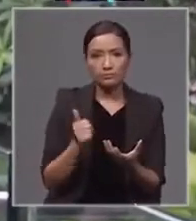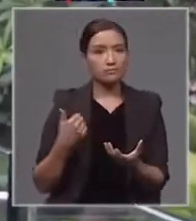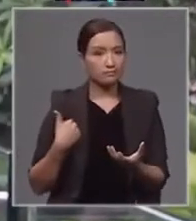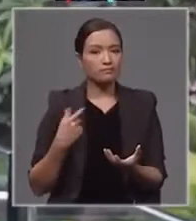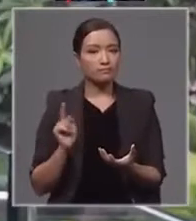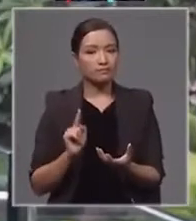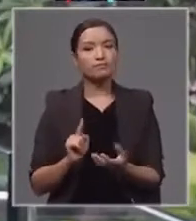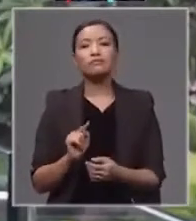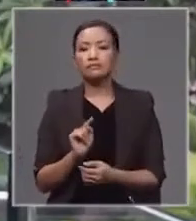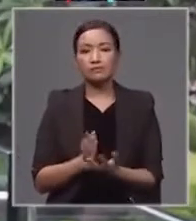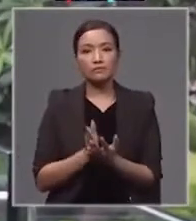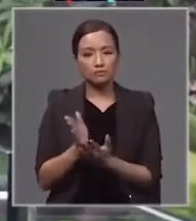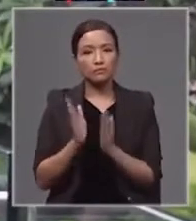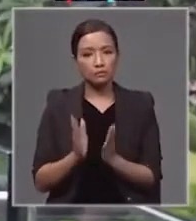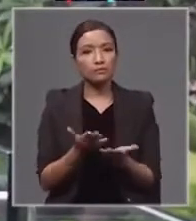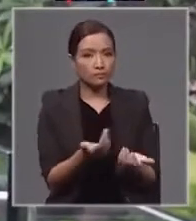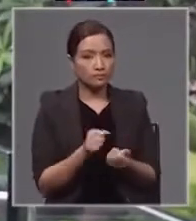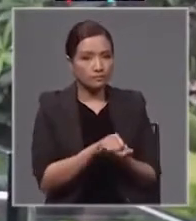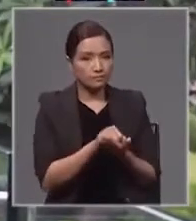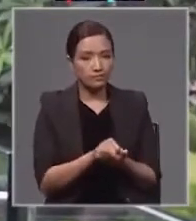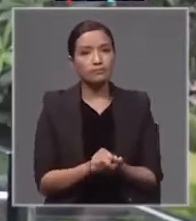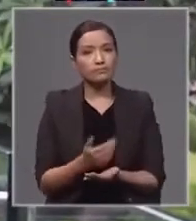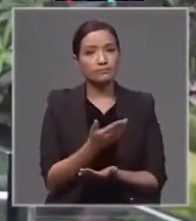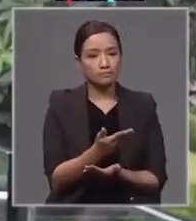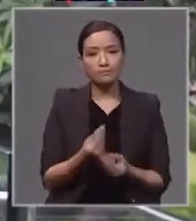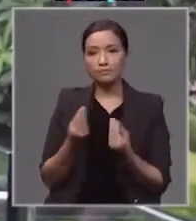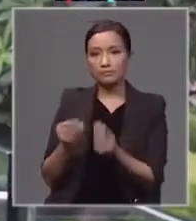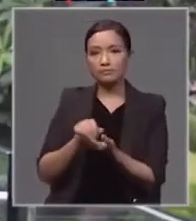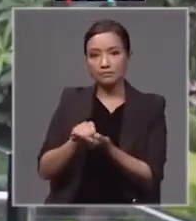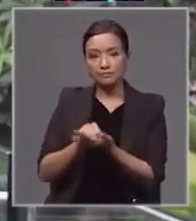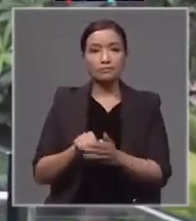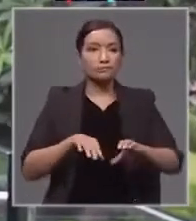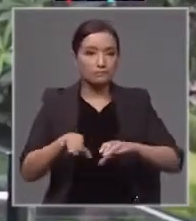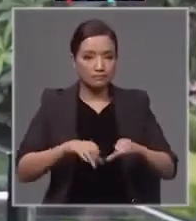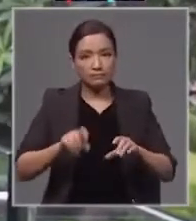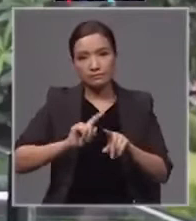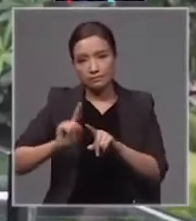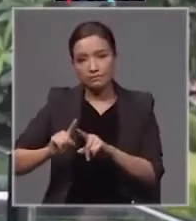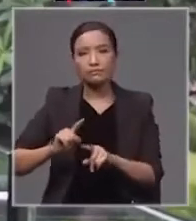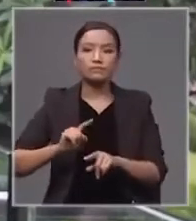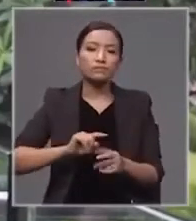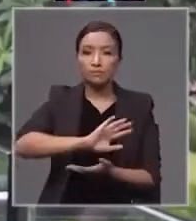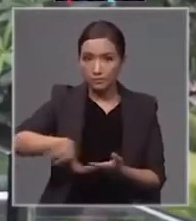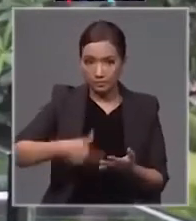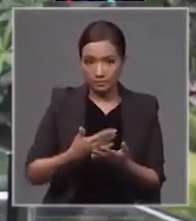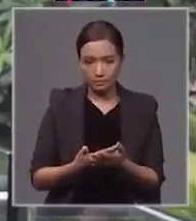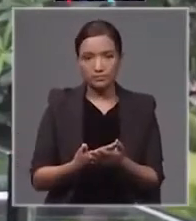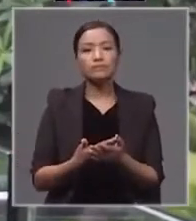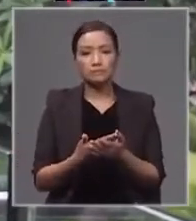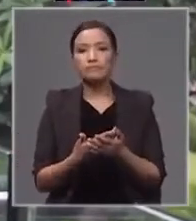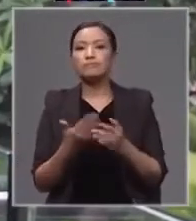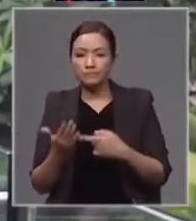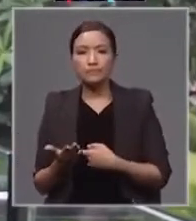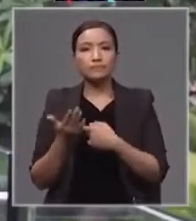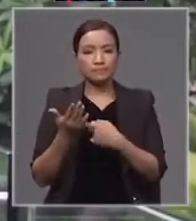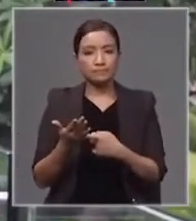ม่ไม่ว่าจะเป็นมิติของผู้ที่รับบริการมิติของผู้ให้บริการรวมไปถึงการจัดการทรัพยากรทั้งหมดก่อนที่จะถึงเวทีในการแสดง